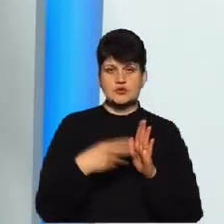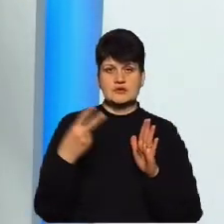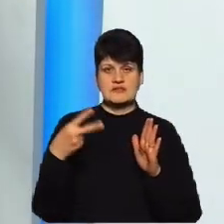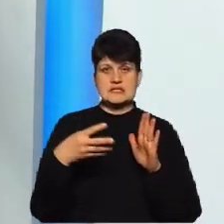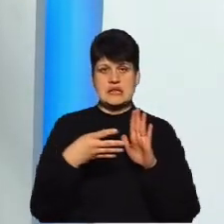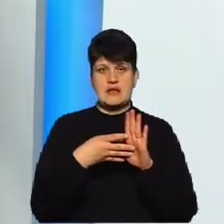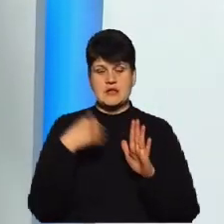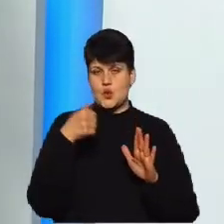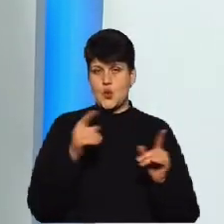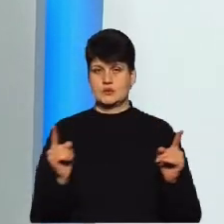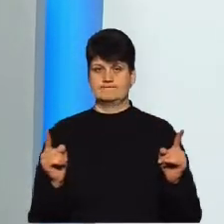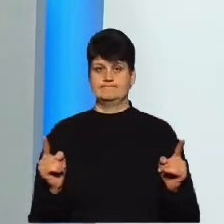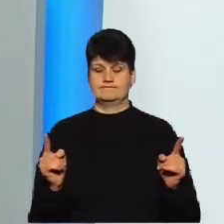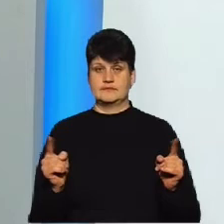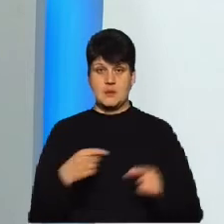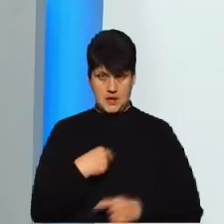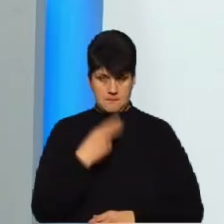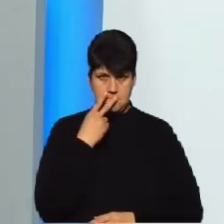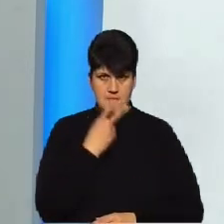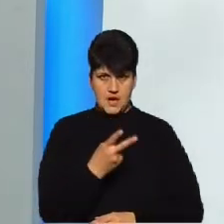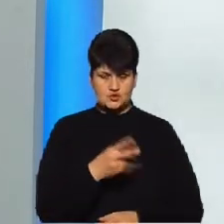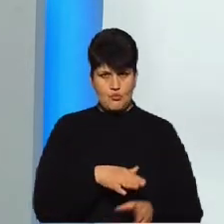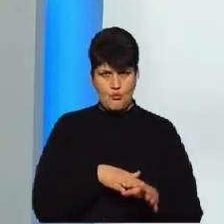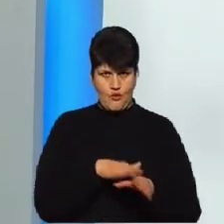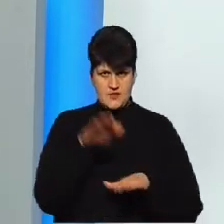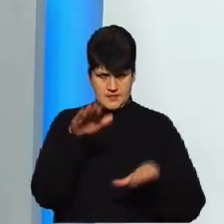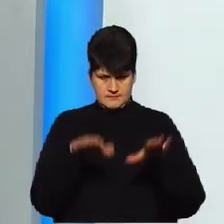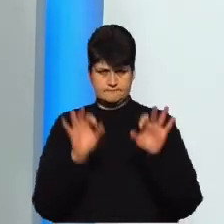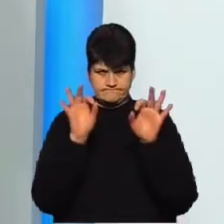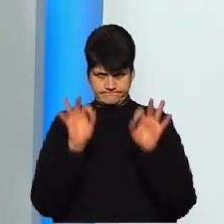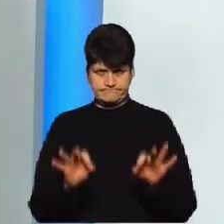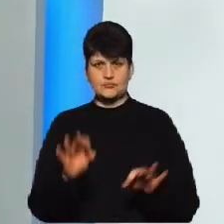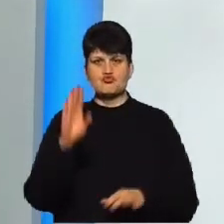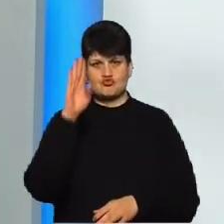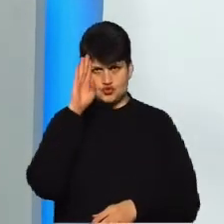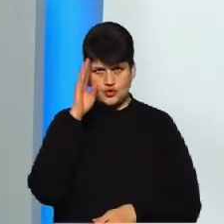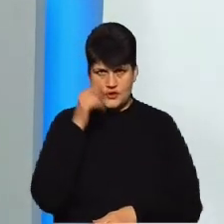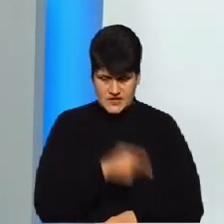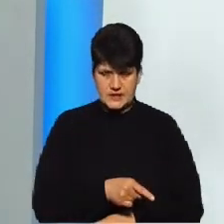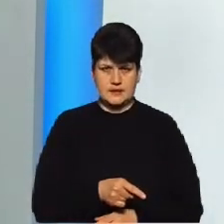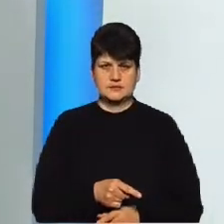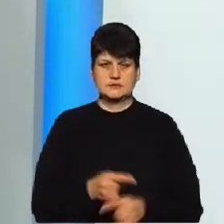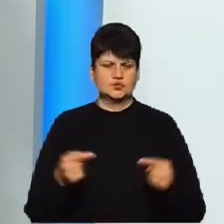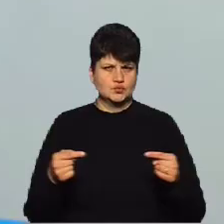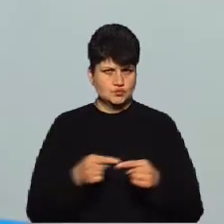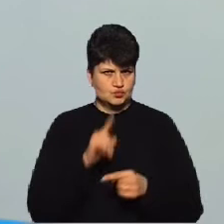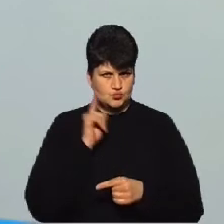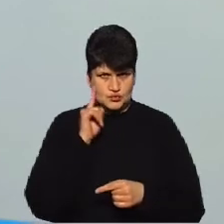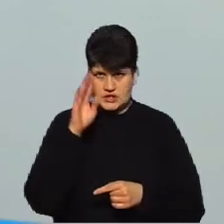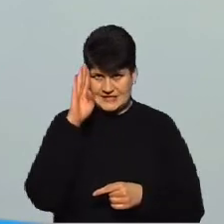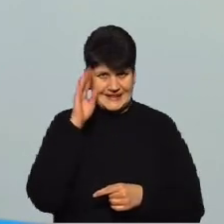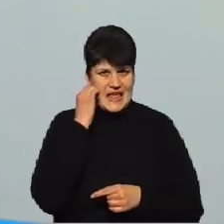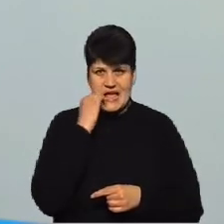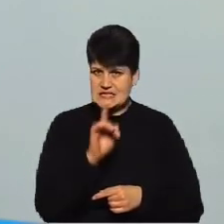років. Тобто ми тут бачимо повний баланс, що саме чоловіки і саме молоді чоловіки, а не